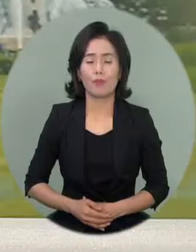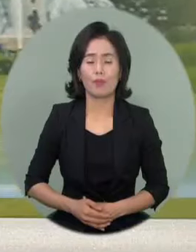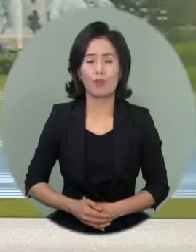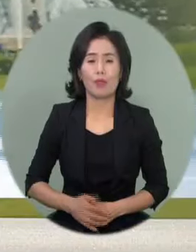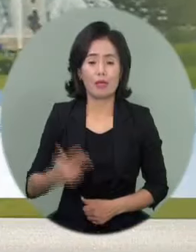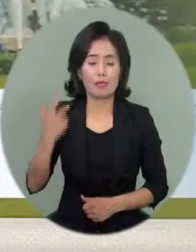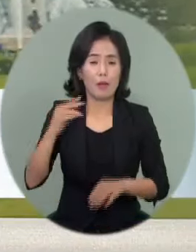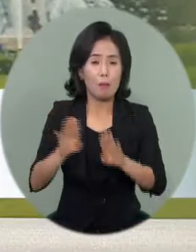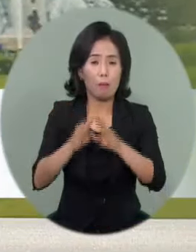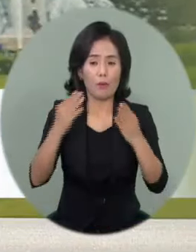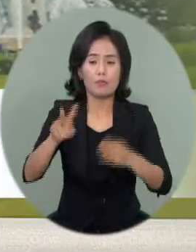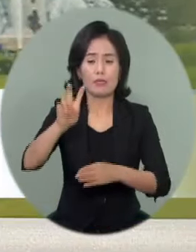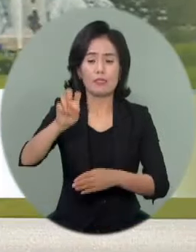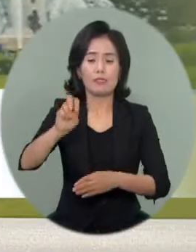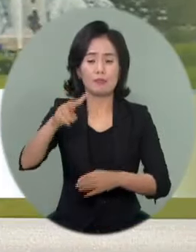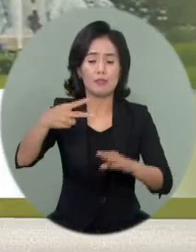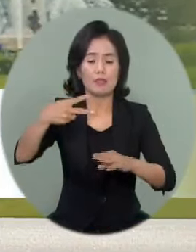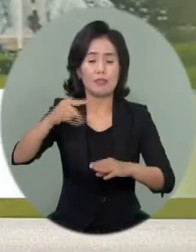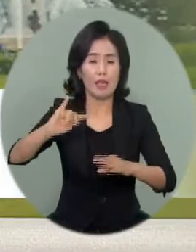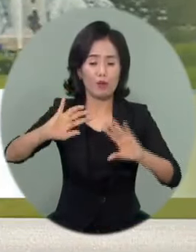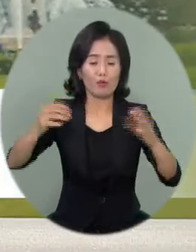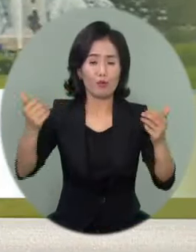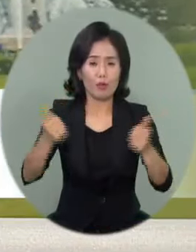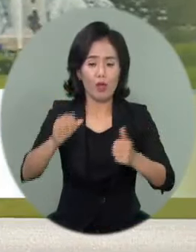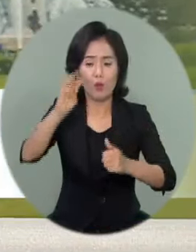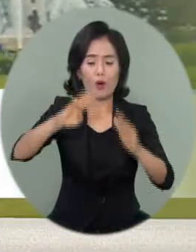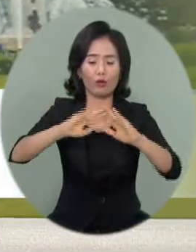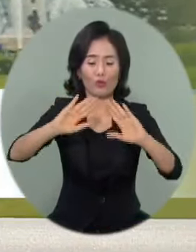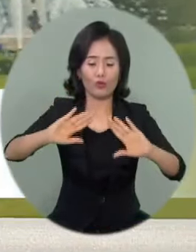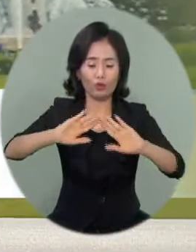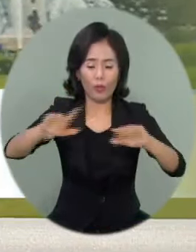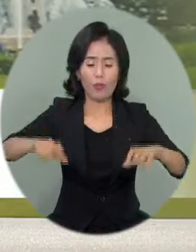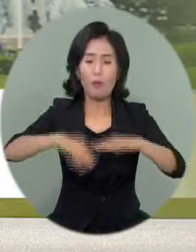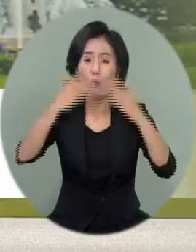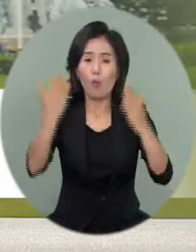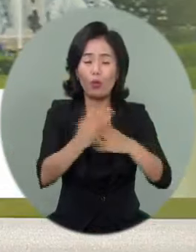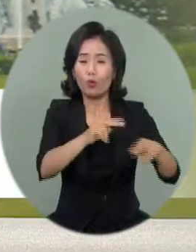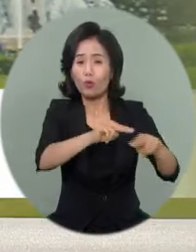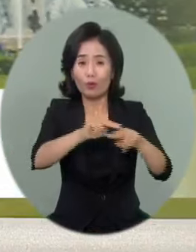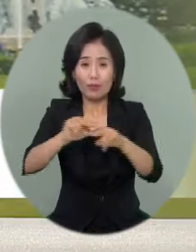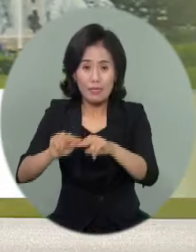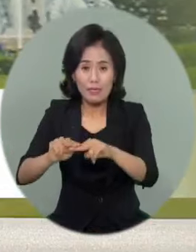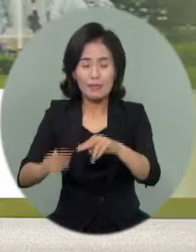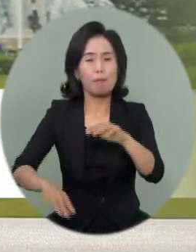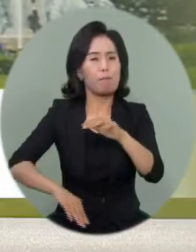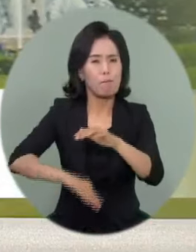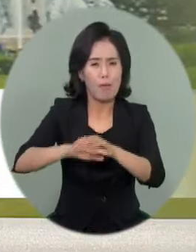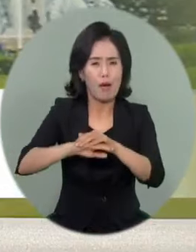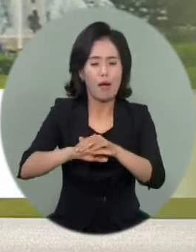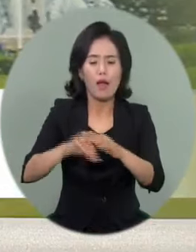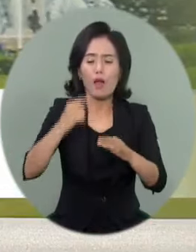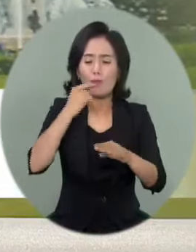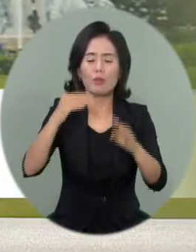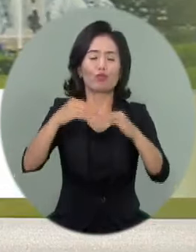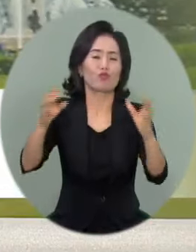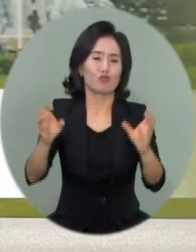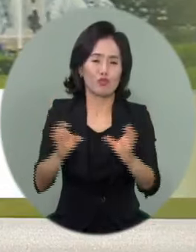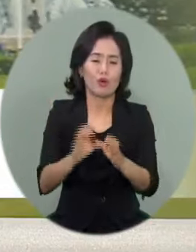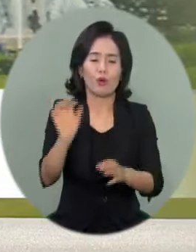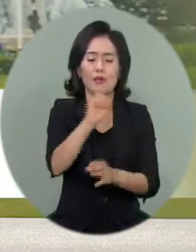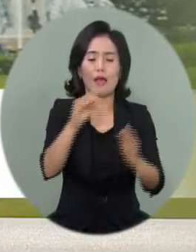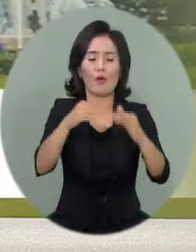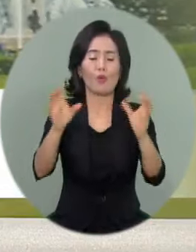지난주 개원한 제 22대 국회는 광주전남의 모든 의석을 차지한 더불어민주당을 중심으로 한 초거대 범